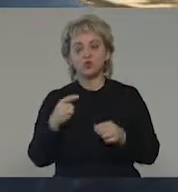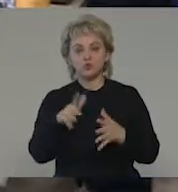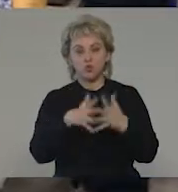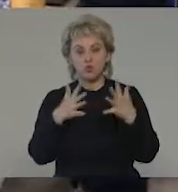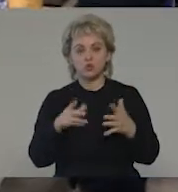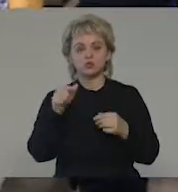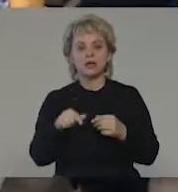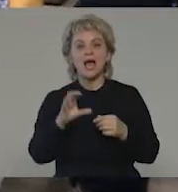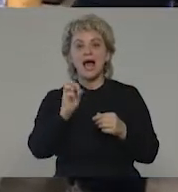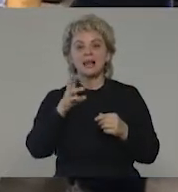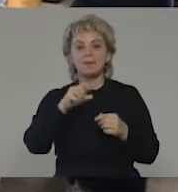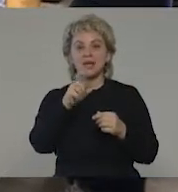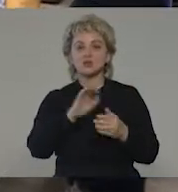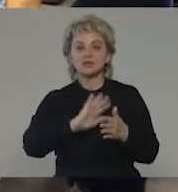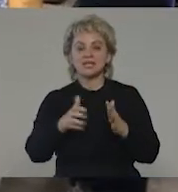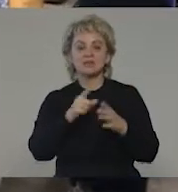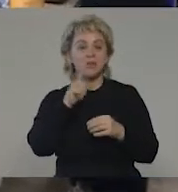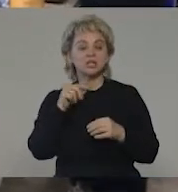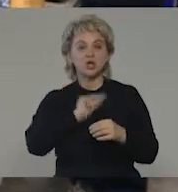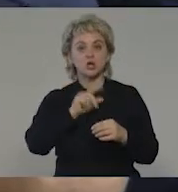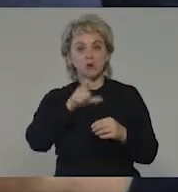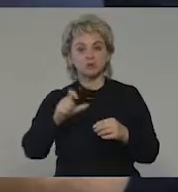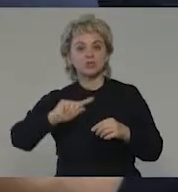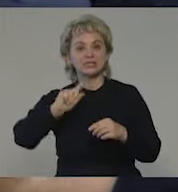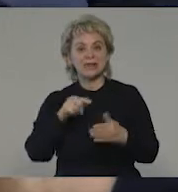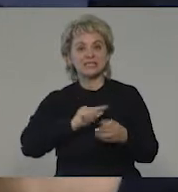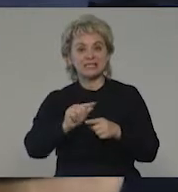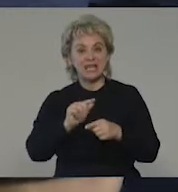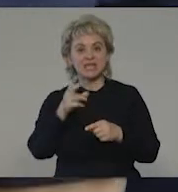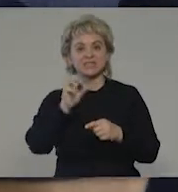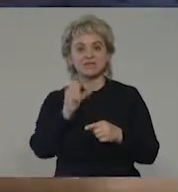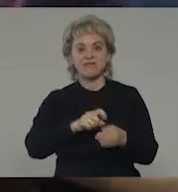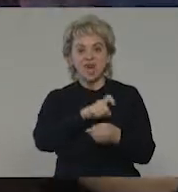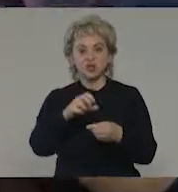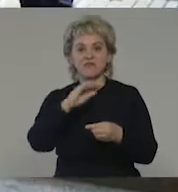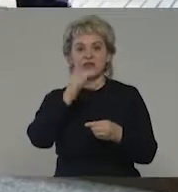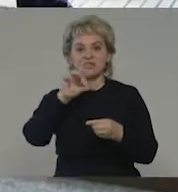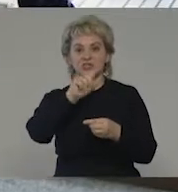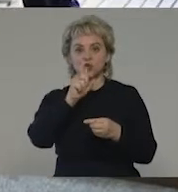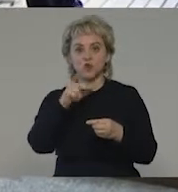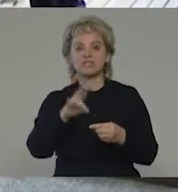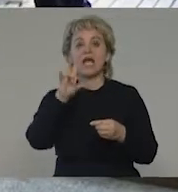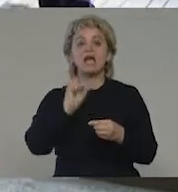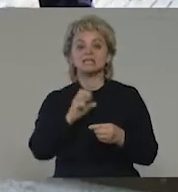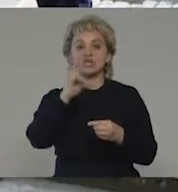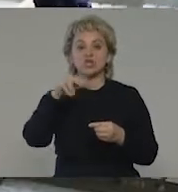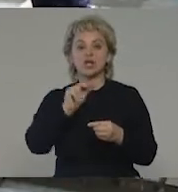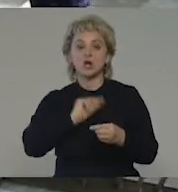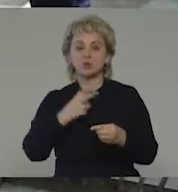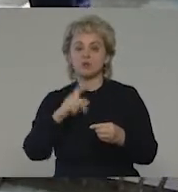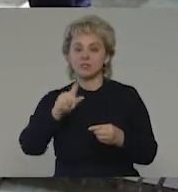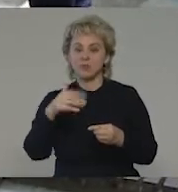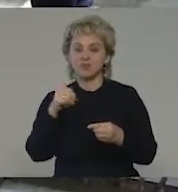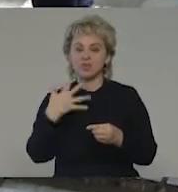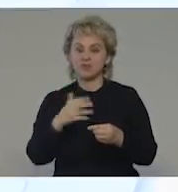больше. «Алмазу» не хватает молодых рабочих. Требуются слесари, сварщики и фрезеровщики. Алексей Ницца трудится здесь